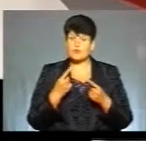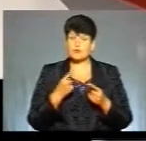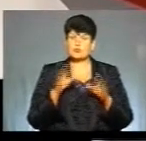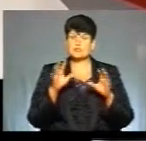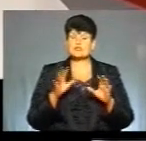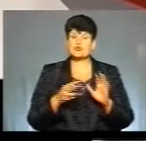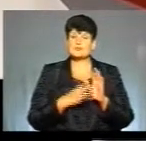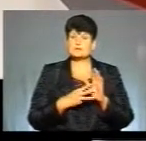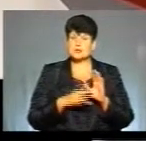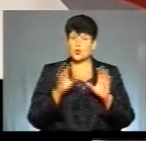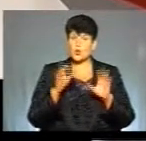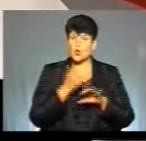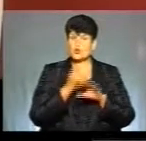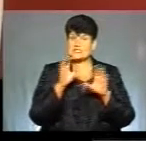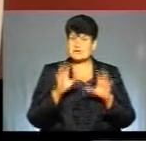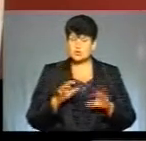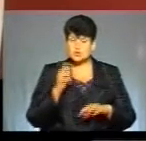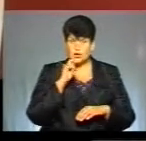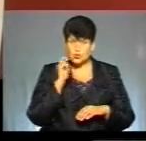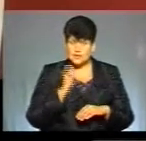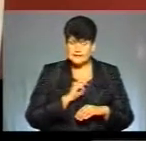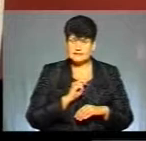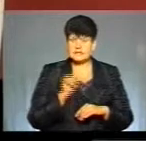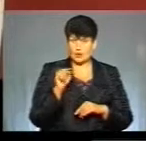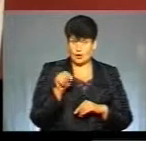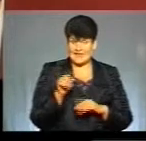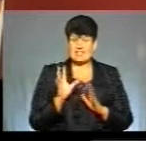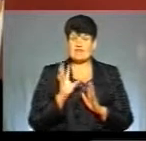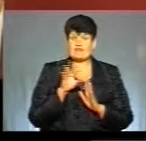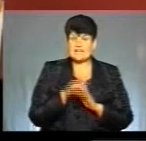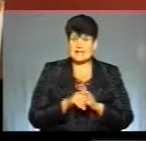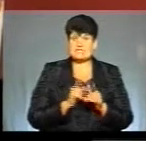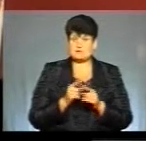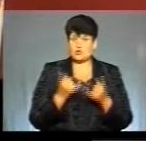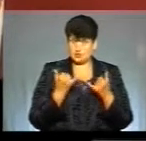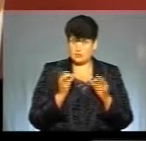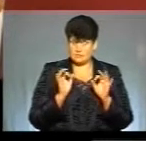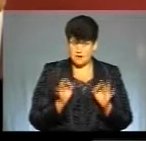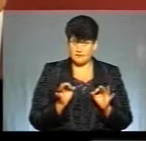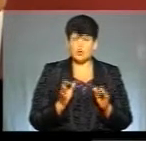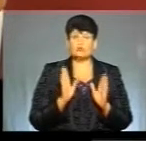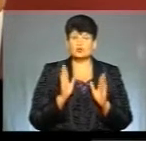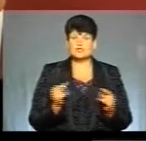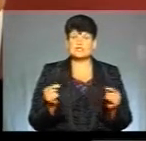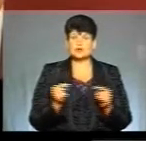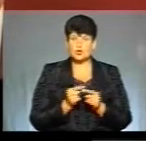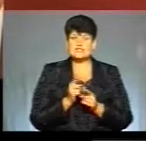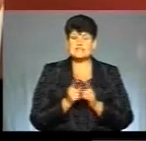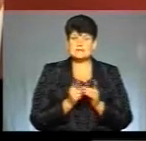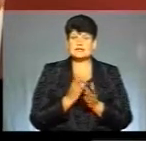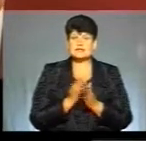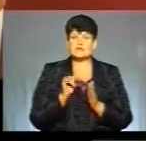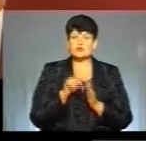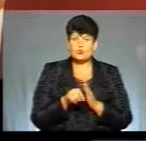80 Конституції України, саме до неї внесли зміни сьогодні. Правильно? Якщо бути точним, то зміни полягають в тому, що з